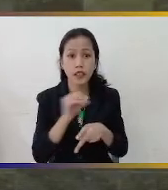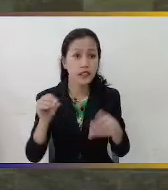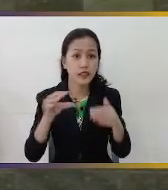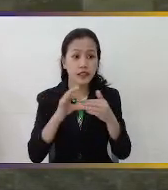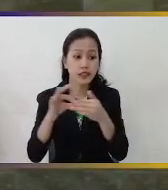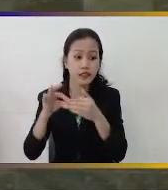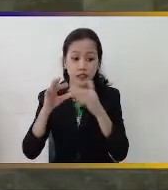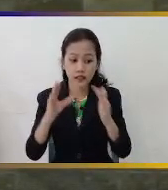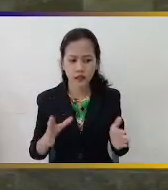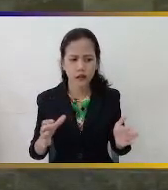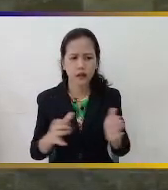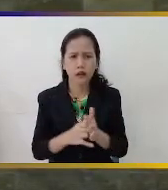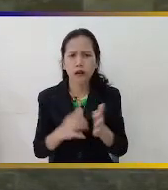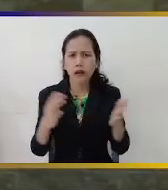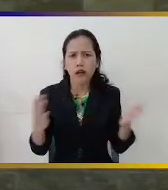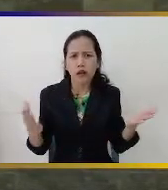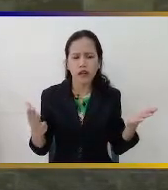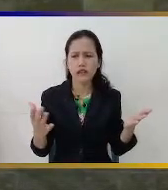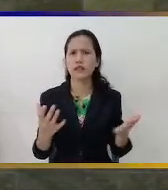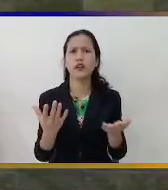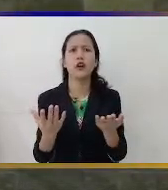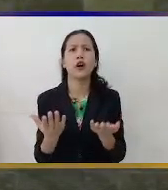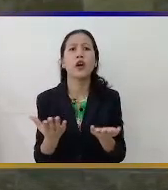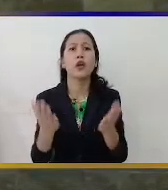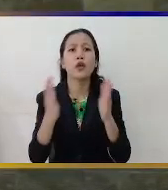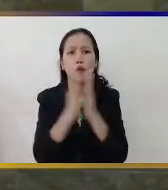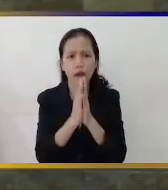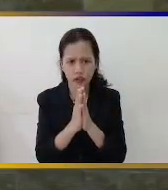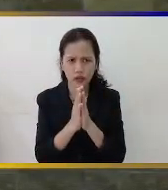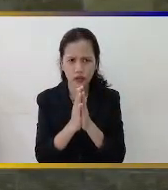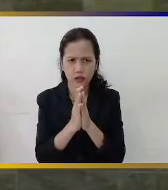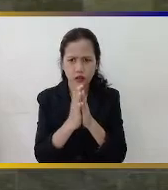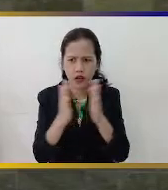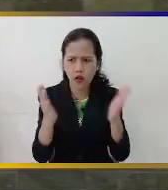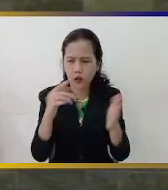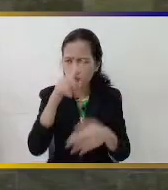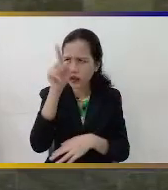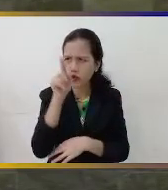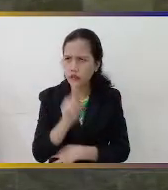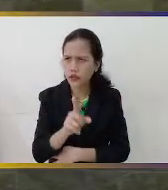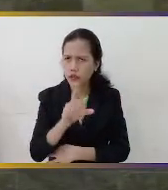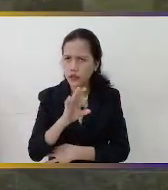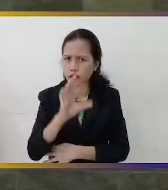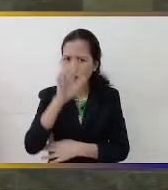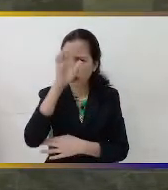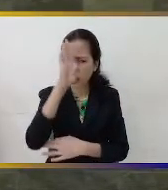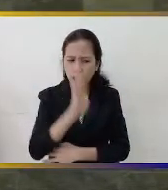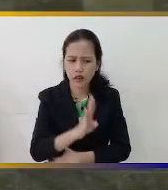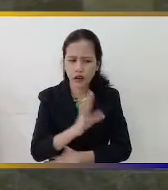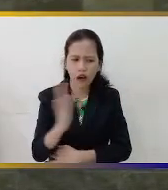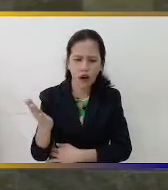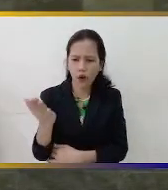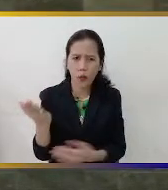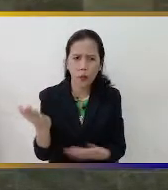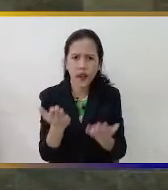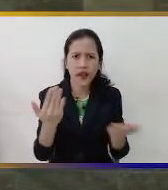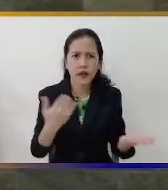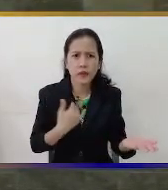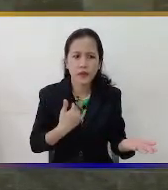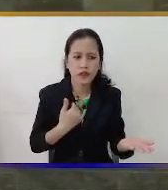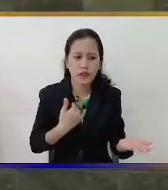ang question sa kanila ng Diyos. O my people, what have I done unto thee? And wherein have I wearied